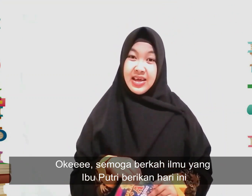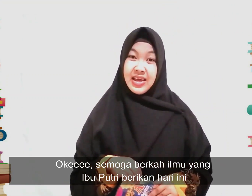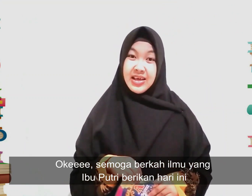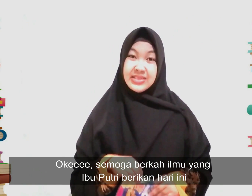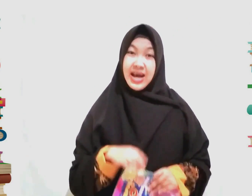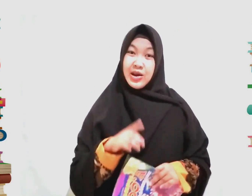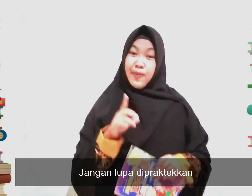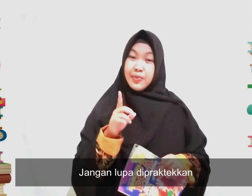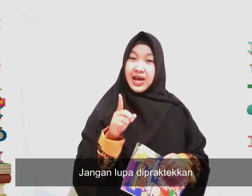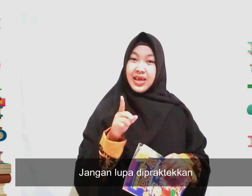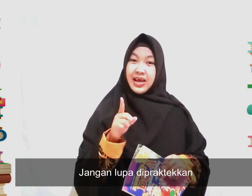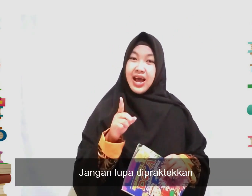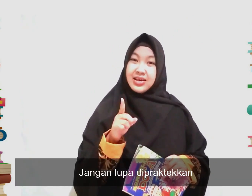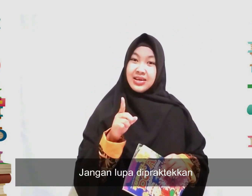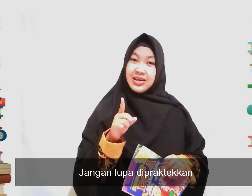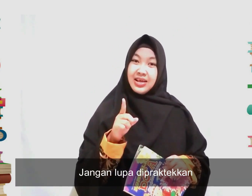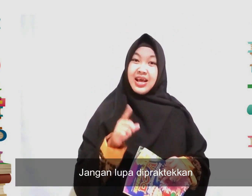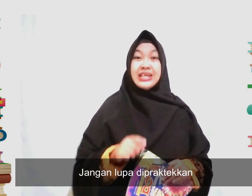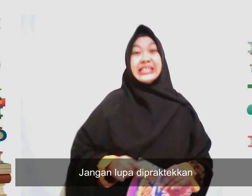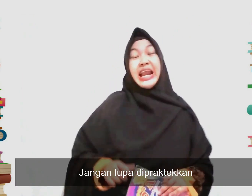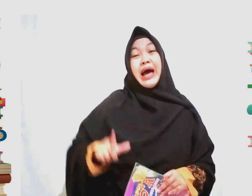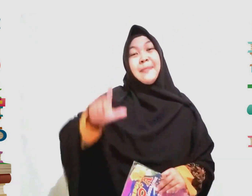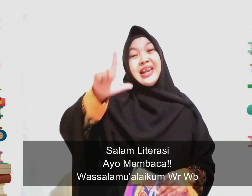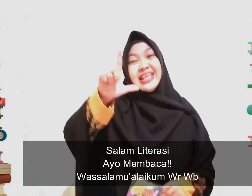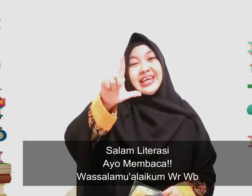ini. Jangan lupa dipraktekkan.